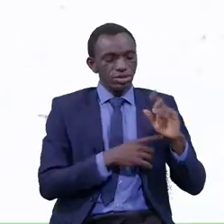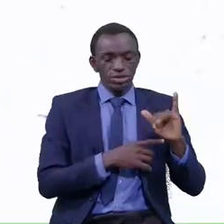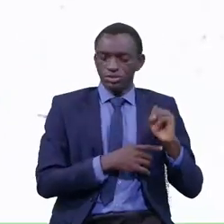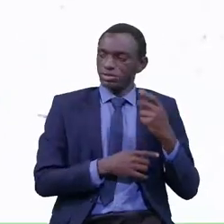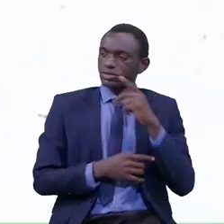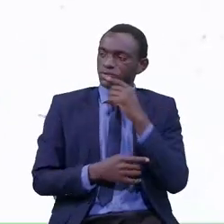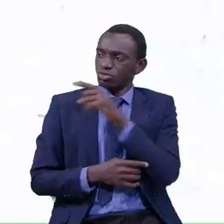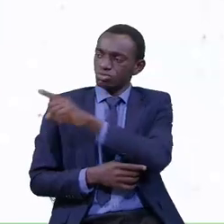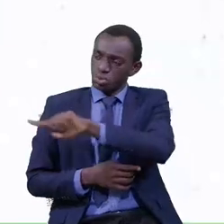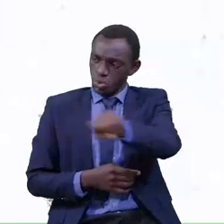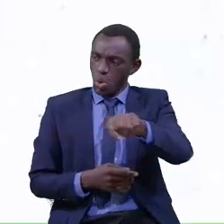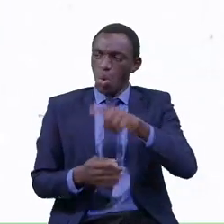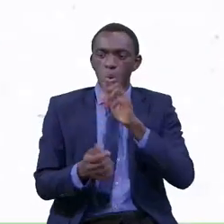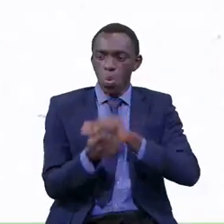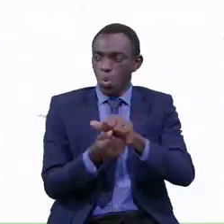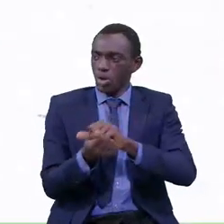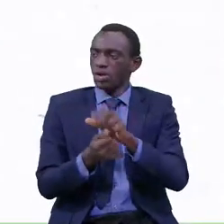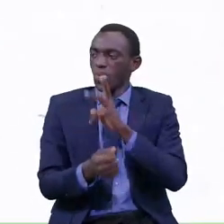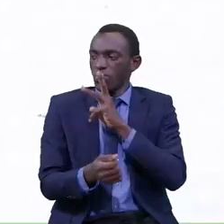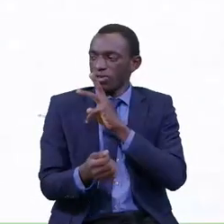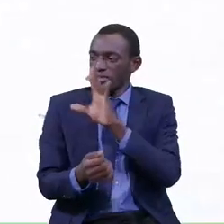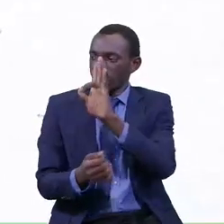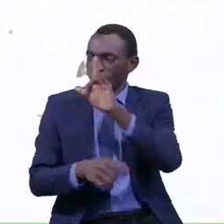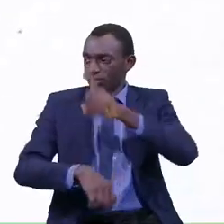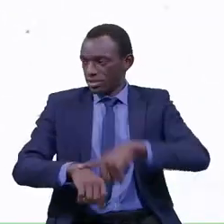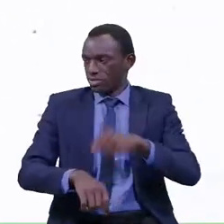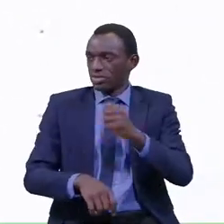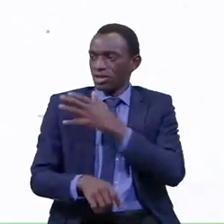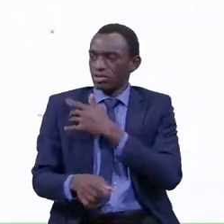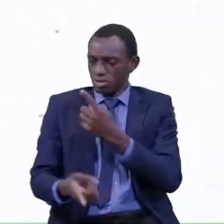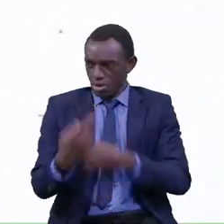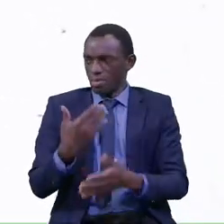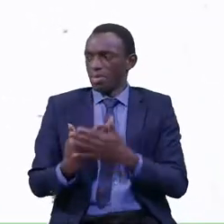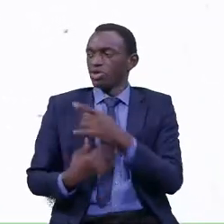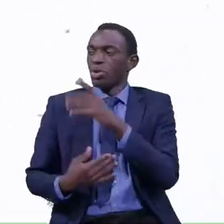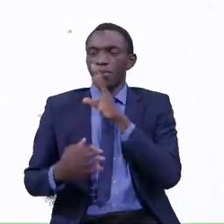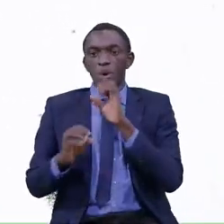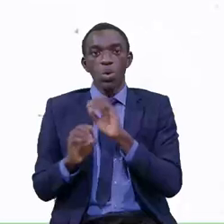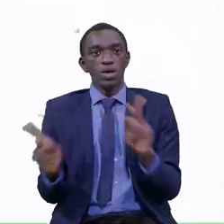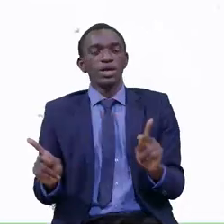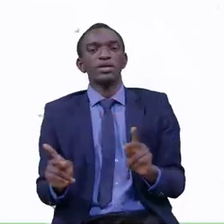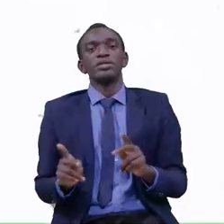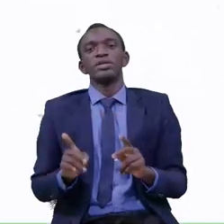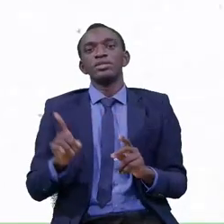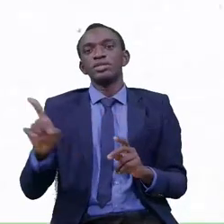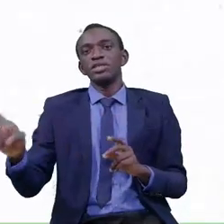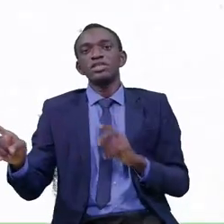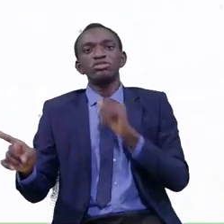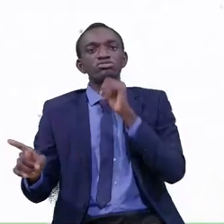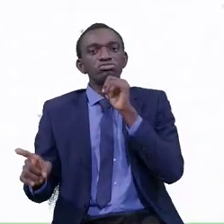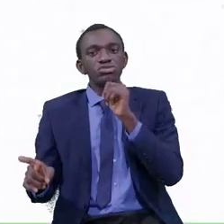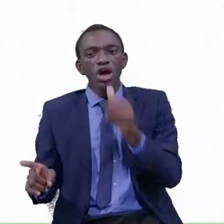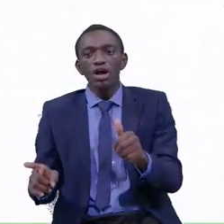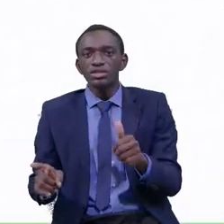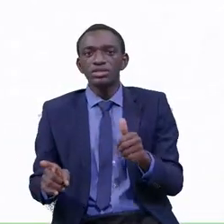plonge-toi et sors, et tu seras guéri. Il n'a pas changé. L'homme s'est fâché, il a fait tout ce que, est-ce qu'il